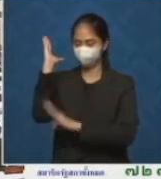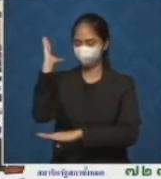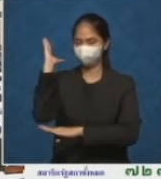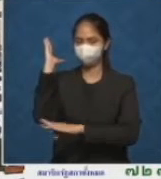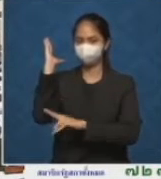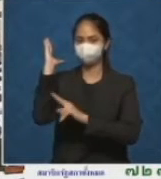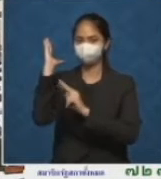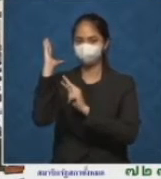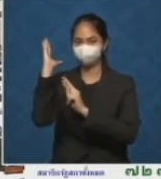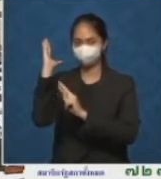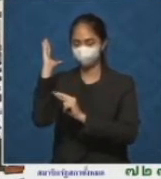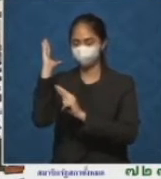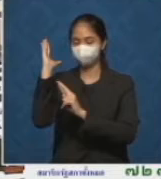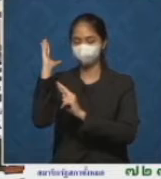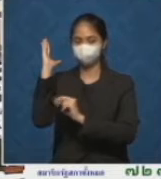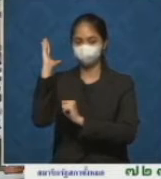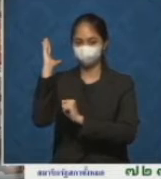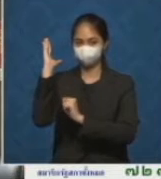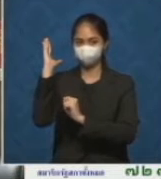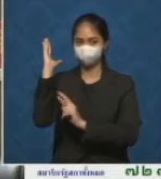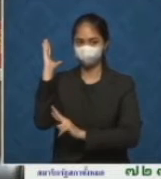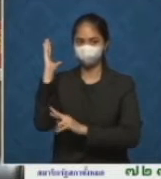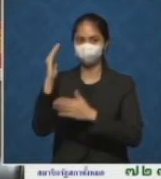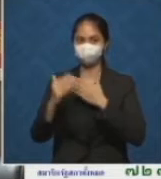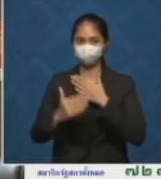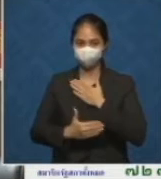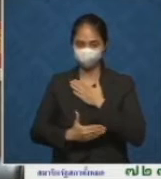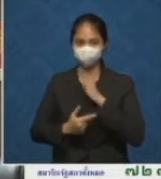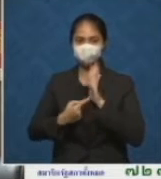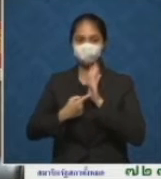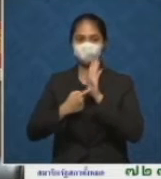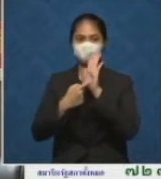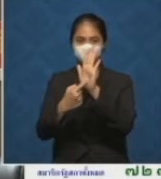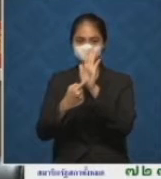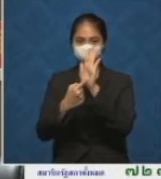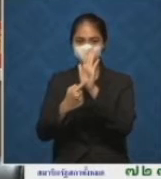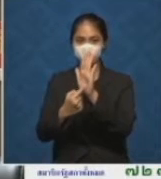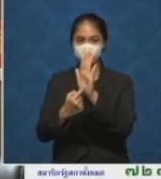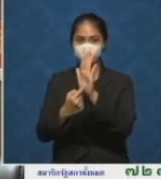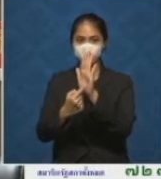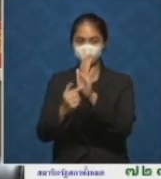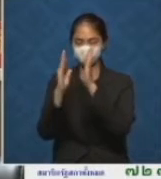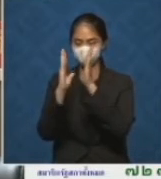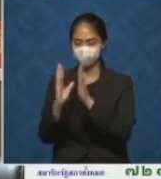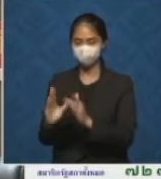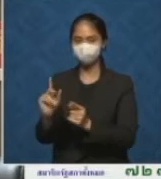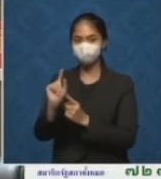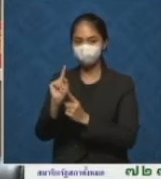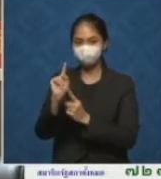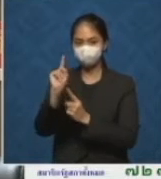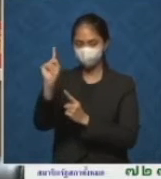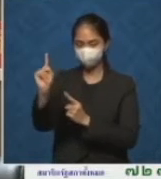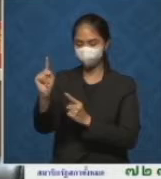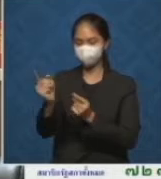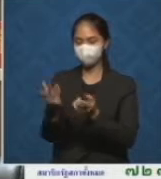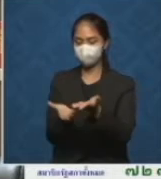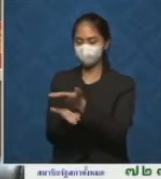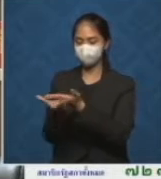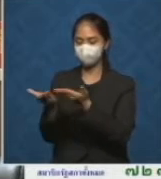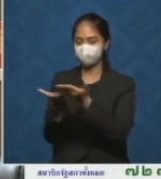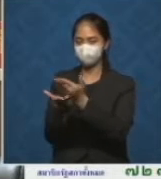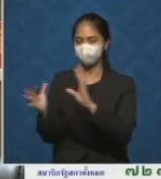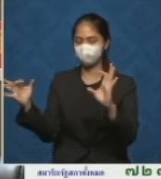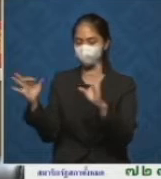ชาติในฐานะสมาชิกรัฐสภาขอเสนอกรรมาธิการวิสามัญเพื่อพิจารณาร่างพระราชบัญญัติส่งเสริม